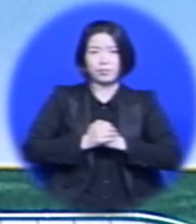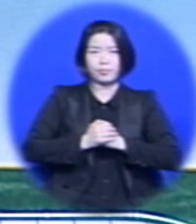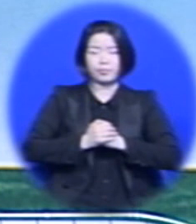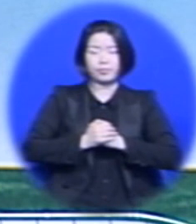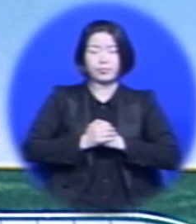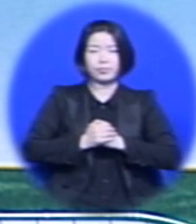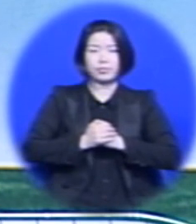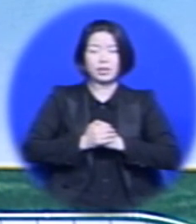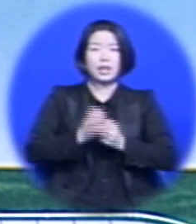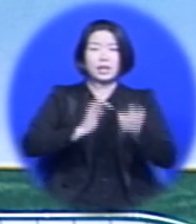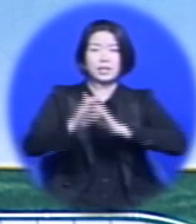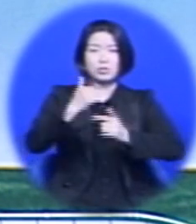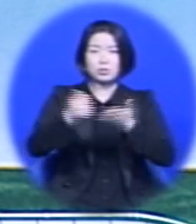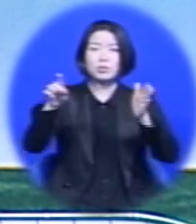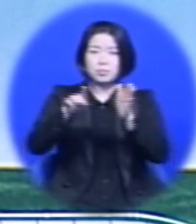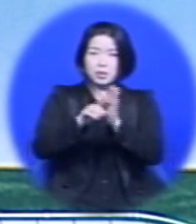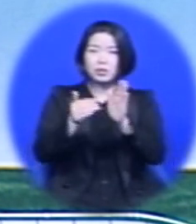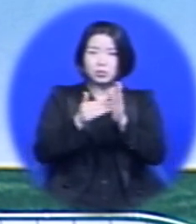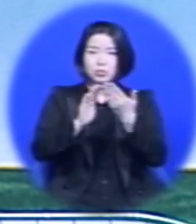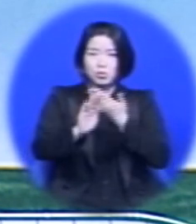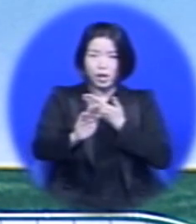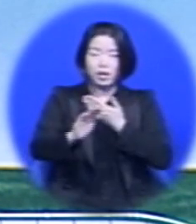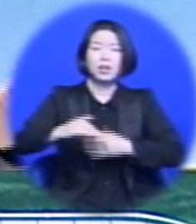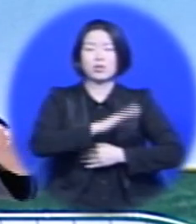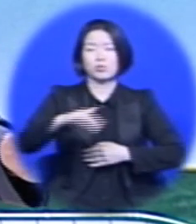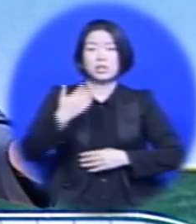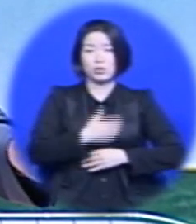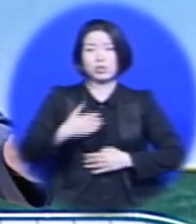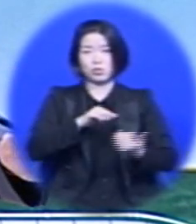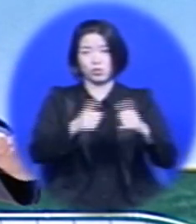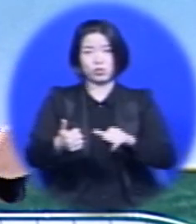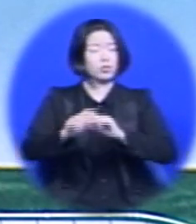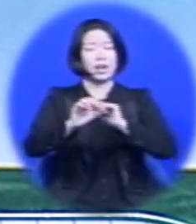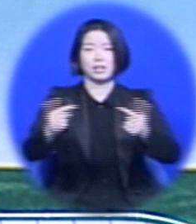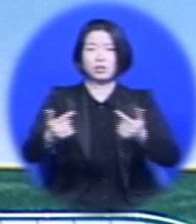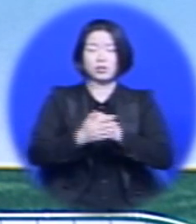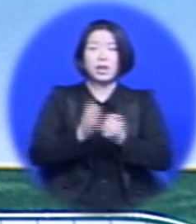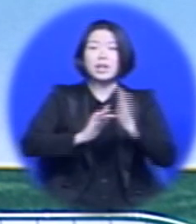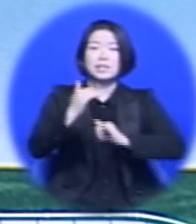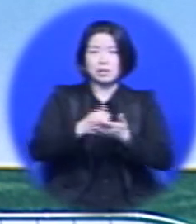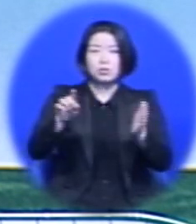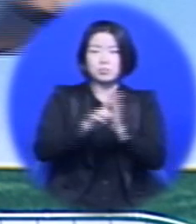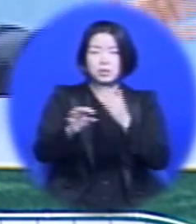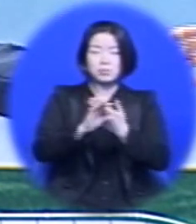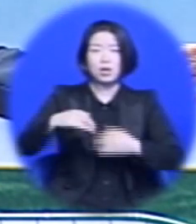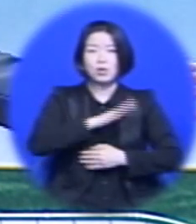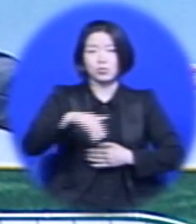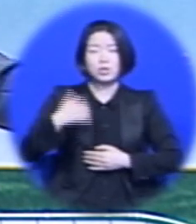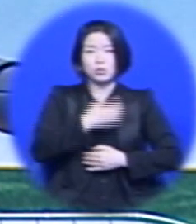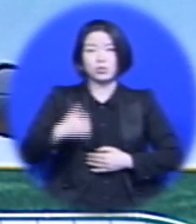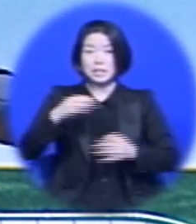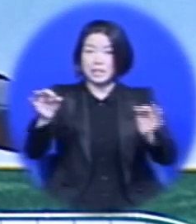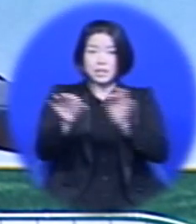것입니다 예수를 믿으면 우리의 육신이 죽은 거 아닙니다 예수를 믿으면 우리 육신이 사라지는